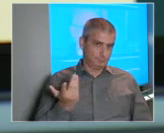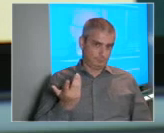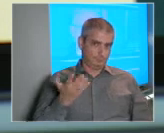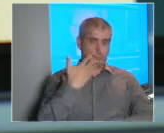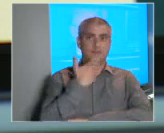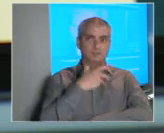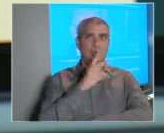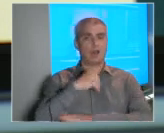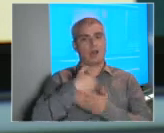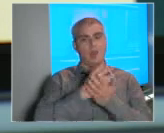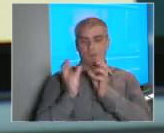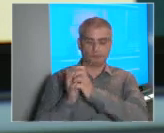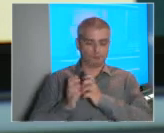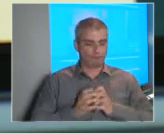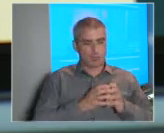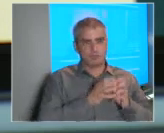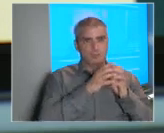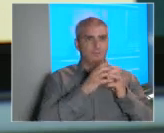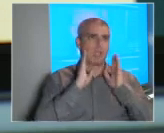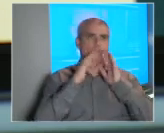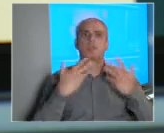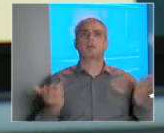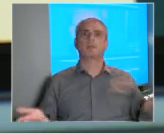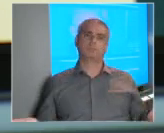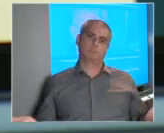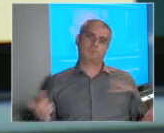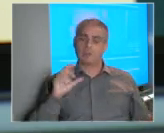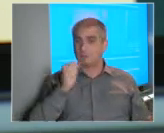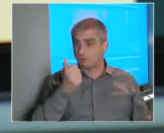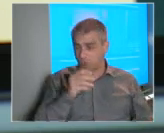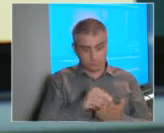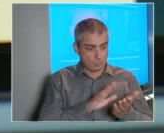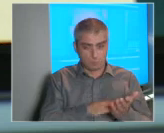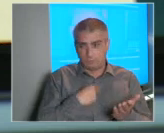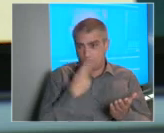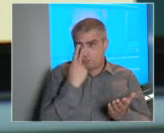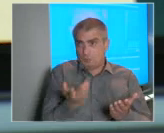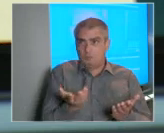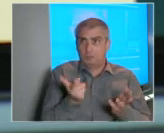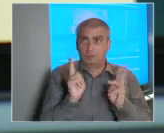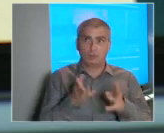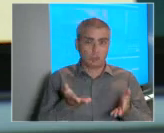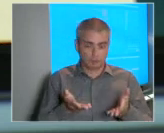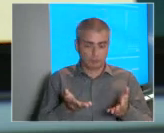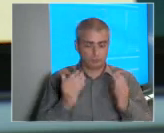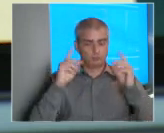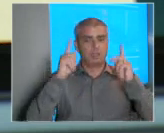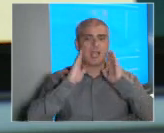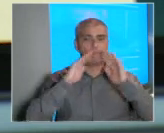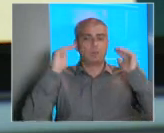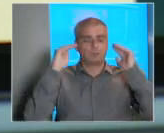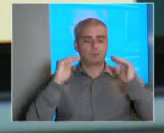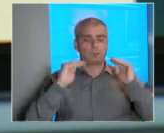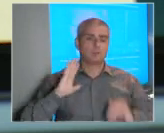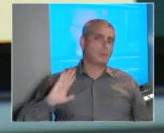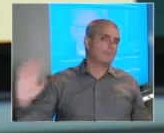במדינת ישראל על החלוקה לשבטים, על אי האמון. אז תראה, קודם כל בנתונים אנחנו רואים, יש ירידה באמון